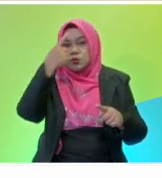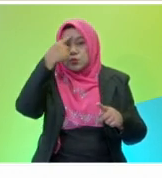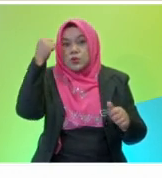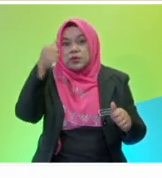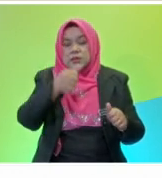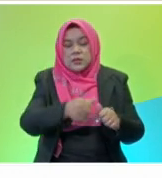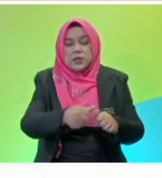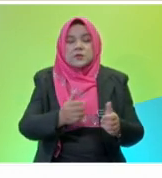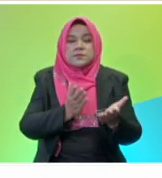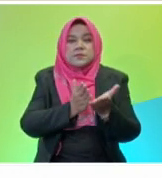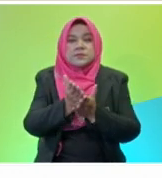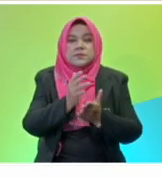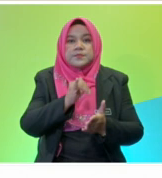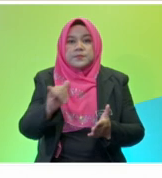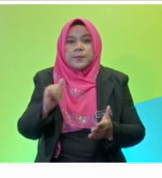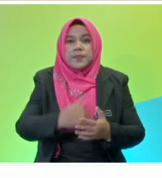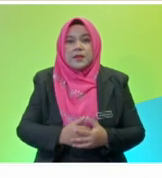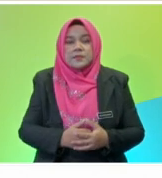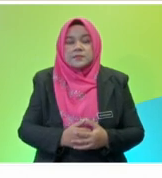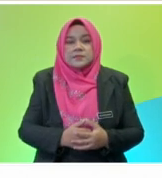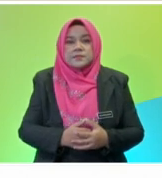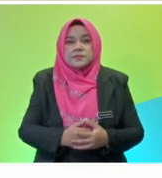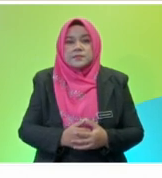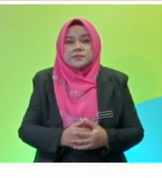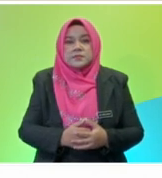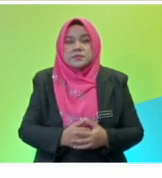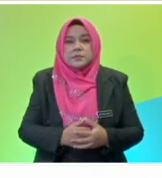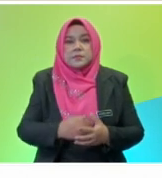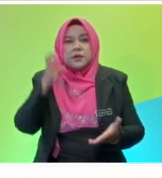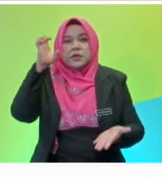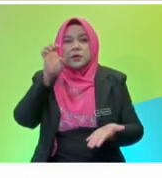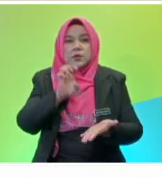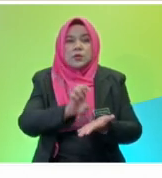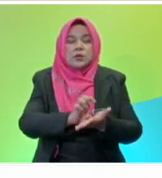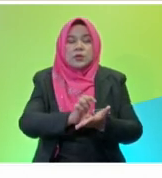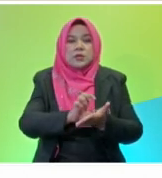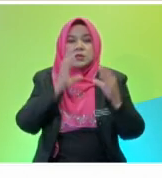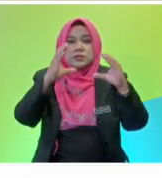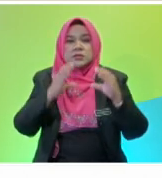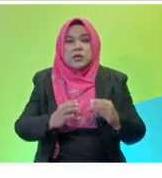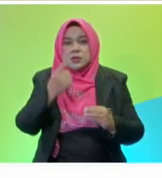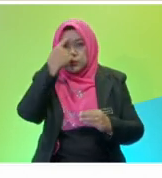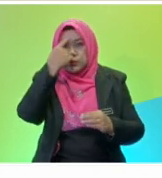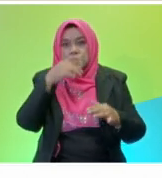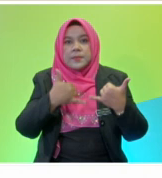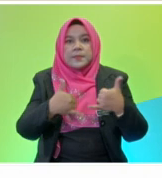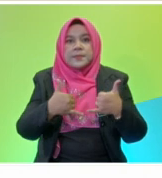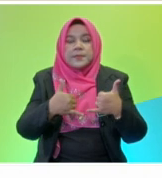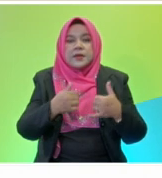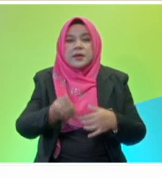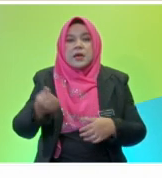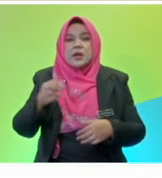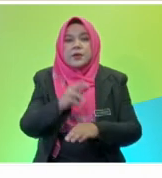khususnya memainkan cara meneroh ke cara memainkan alat-alat musik yang terdapat dalam